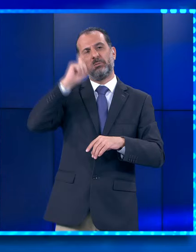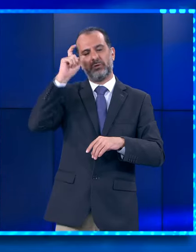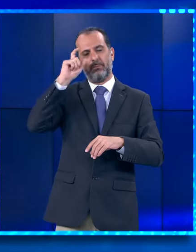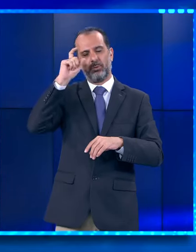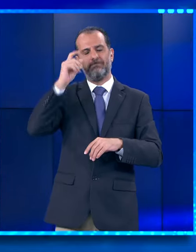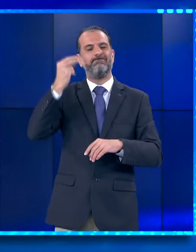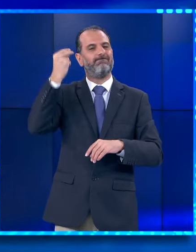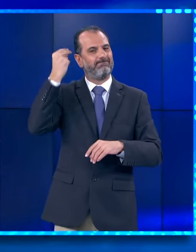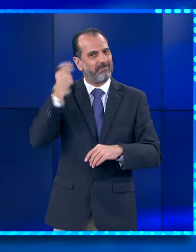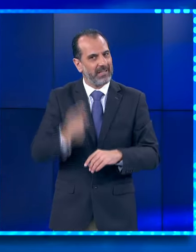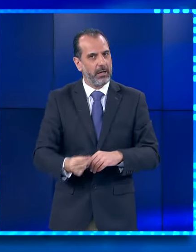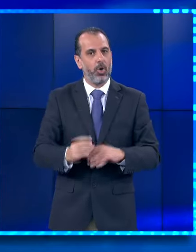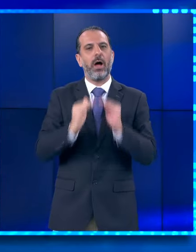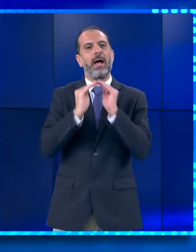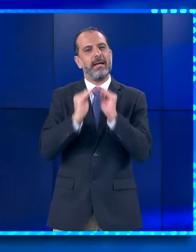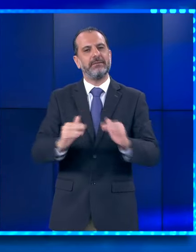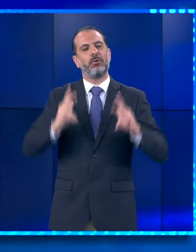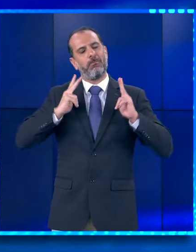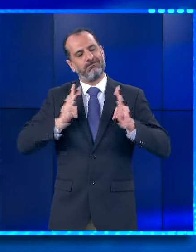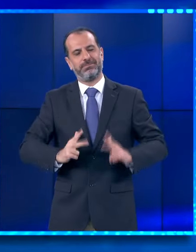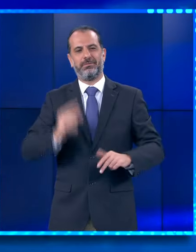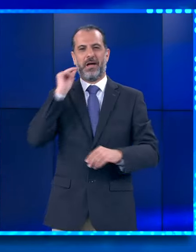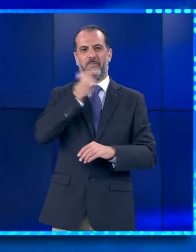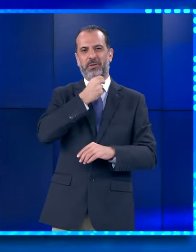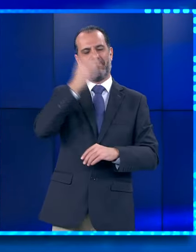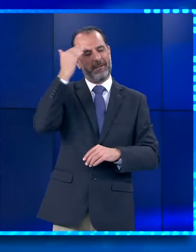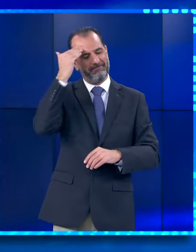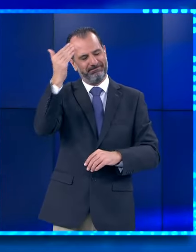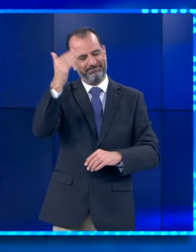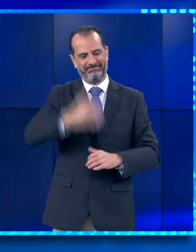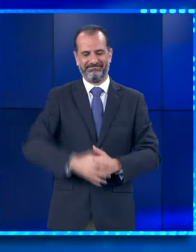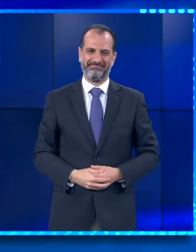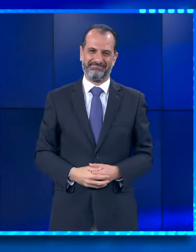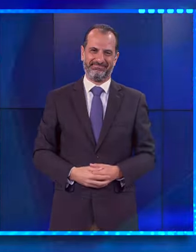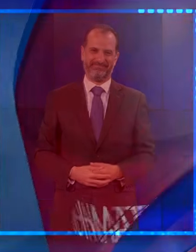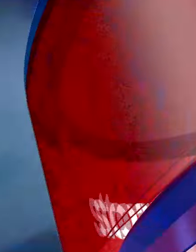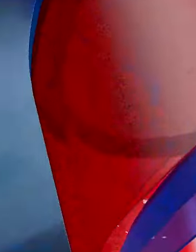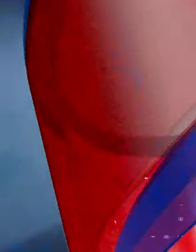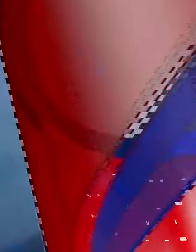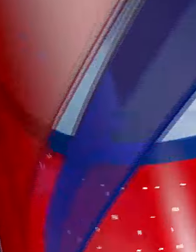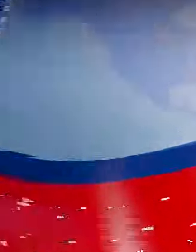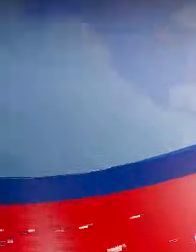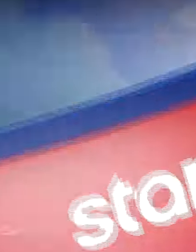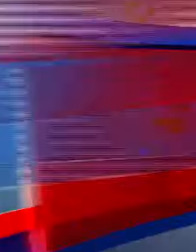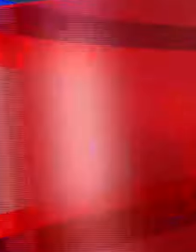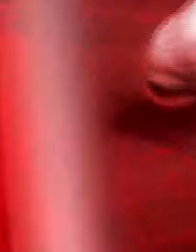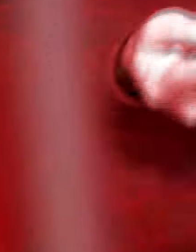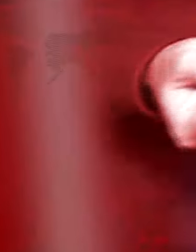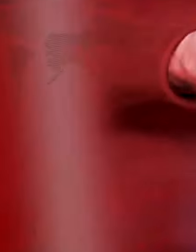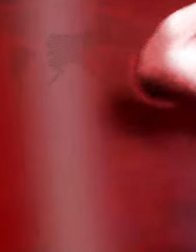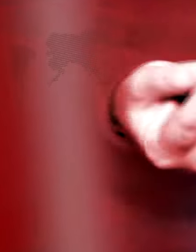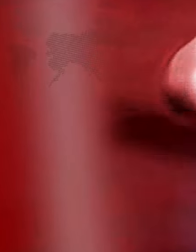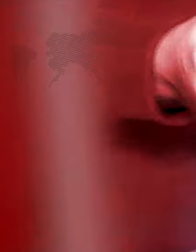όλους εμάς, κυρίες και κύριοι, να έχετε ένα όμορφο και ήρεμο απόγευμα. Γεια σας. We'll be right back.